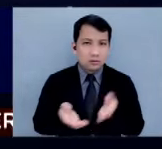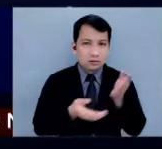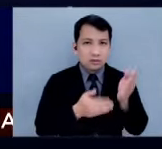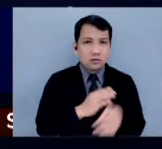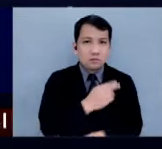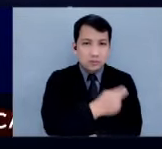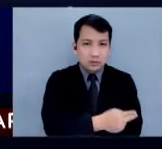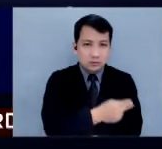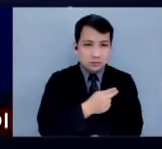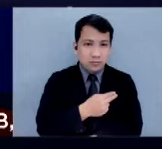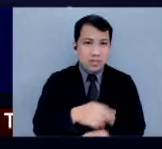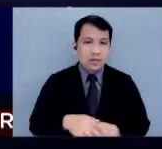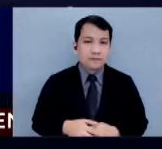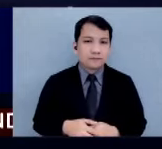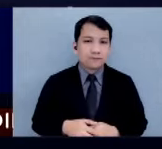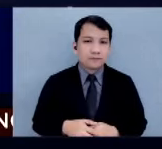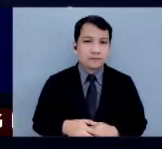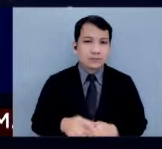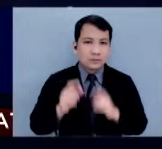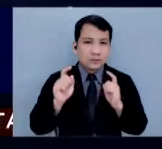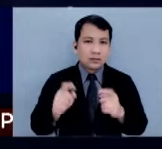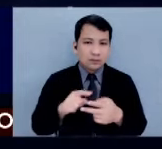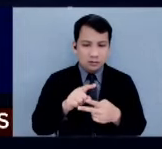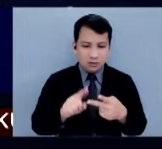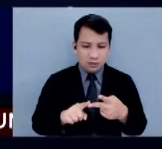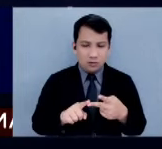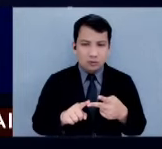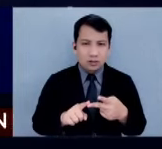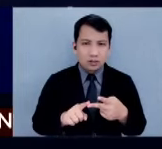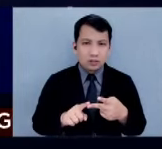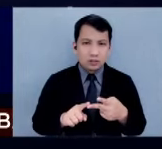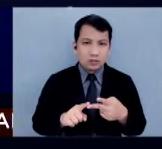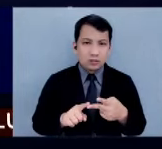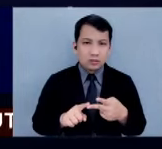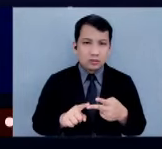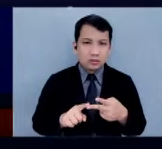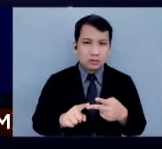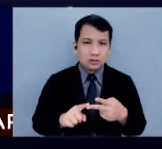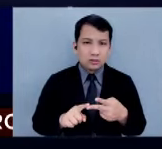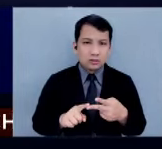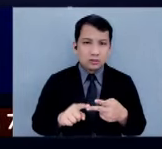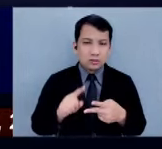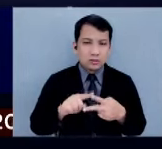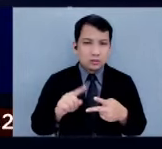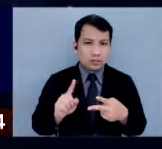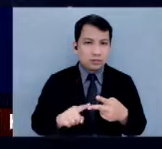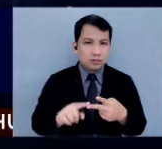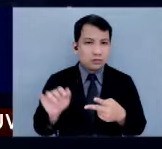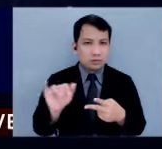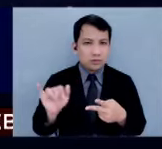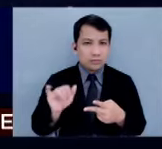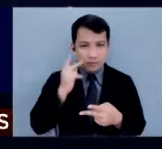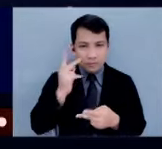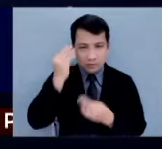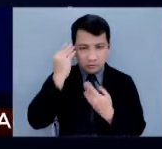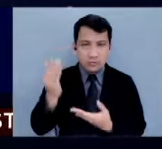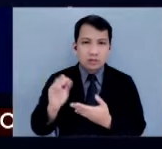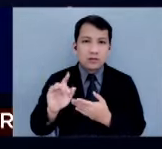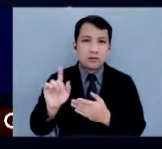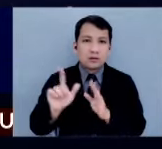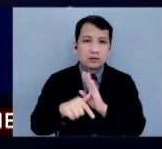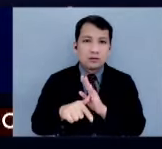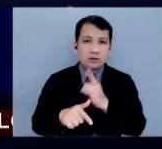and dalawa sila eh. Dalawa silang yung cook. Anyway, basta bibigyan ka namin kaagad-agad. We assure